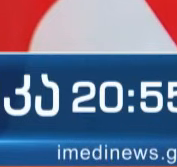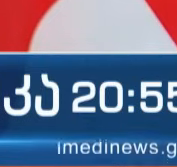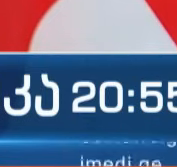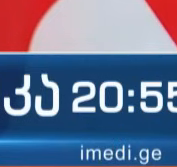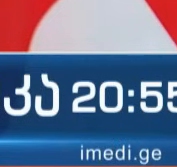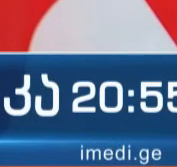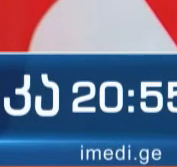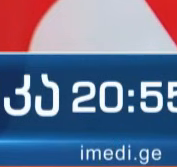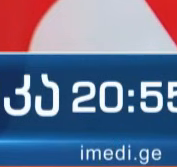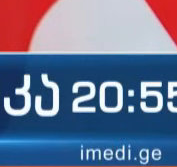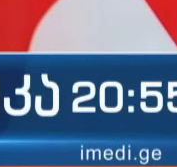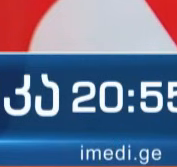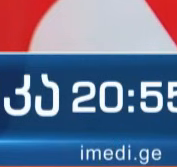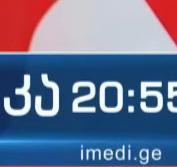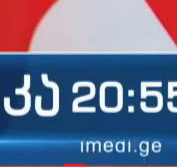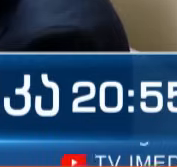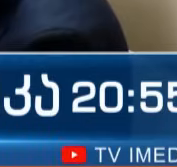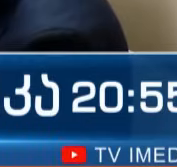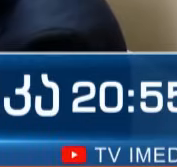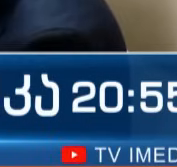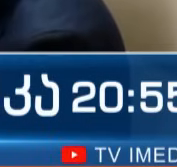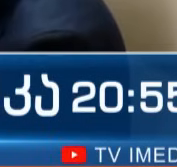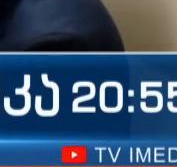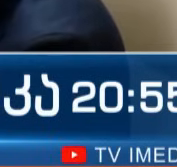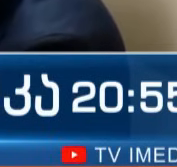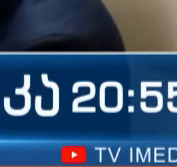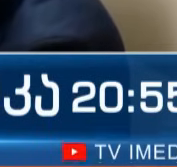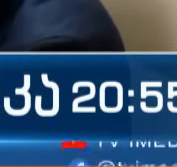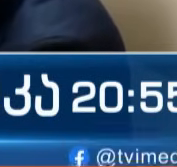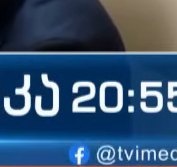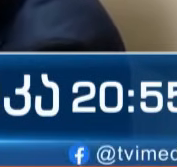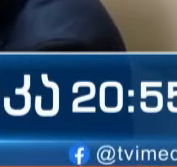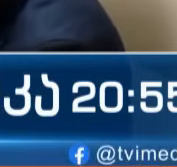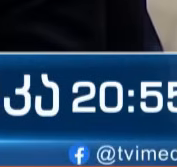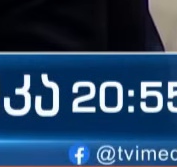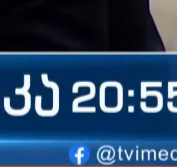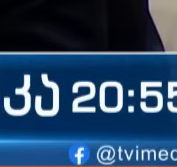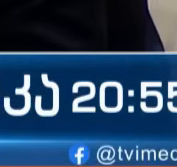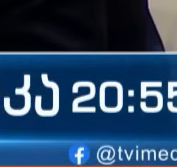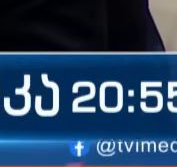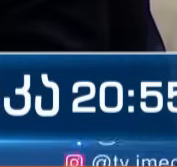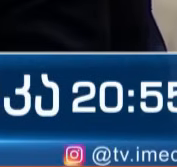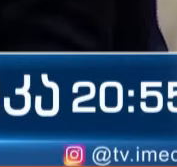რომ პირწმინდად აგებს ამარჩევნებს. საარჩევნო კოდექსში შესატან ცვლილებებს, რაც ევროპული რეკომენდაციის